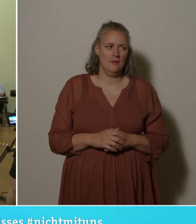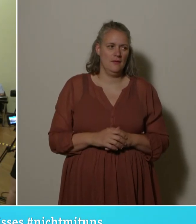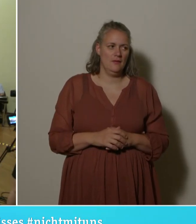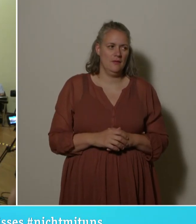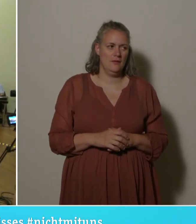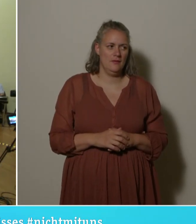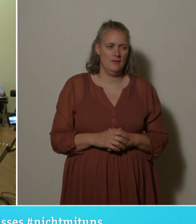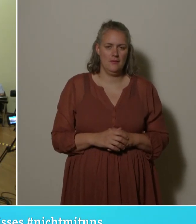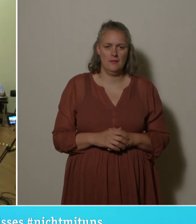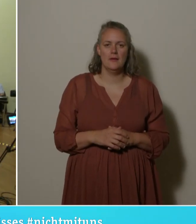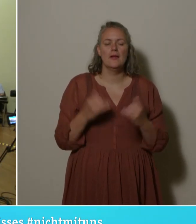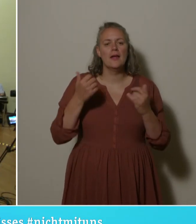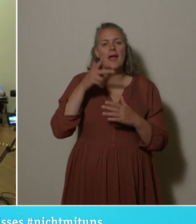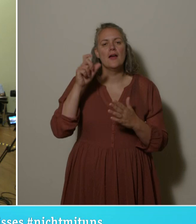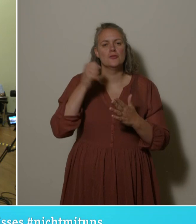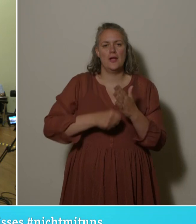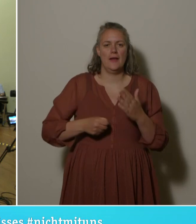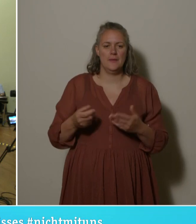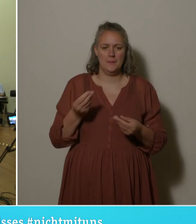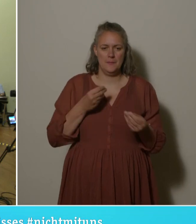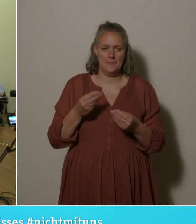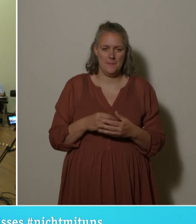Das Wort hat nun Herr Stein.